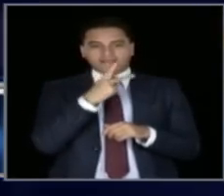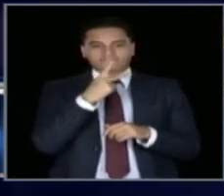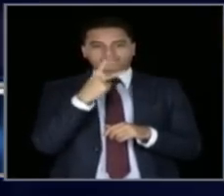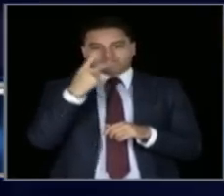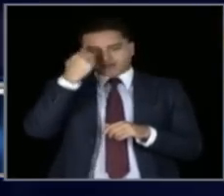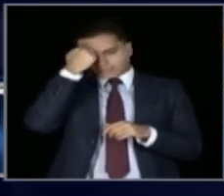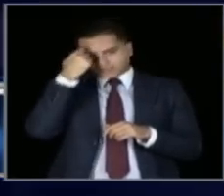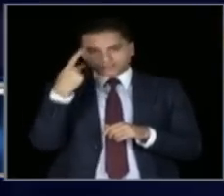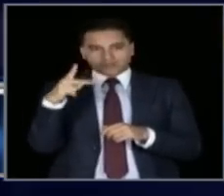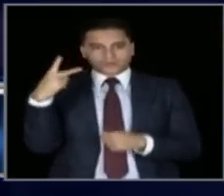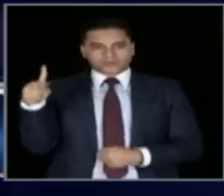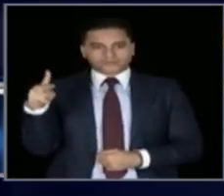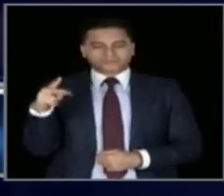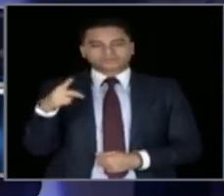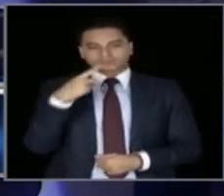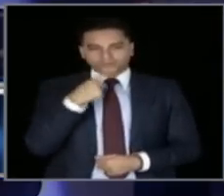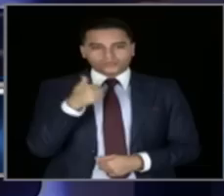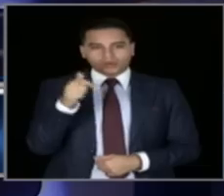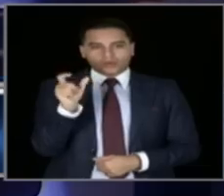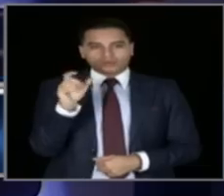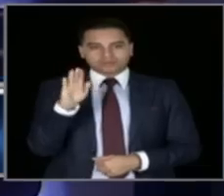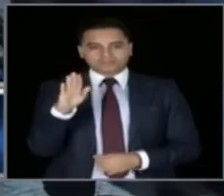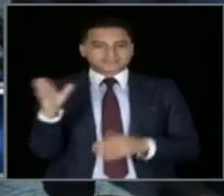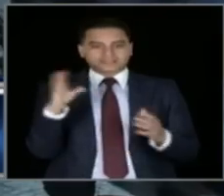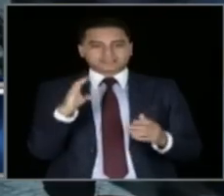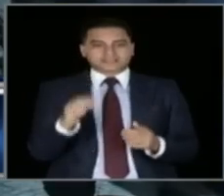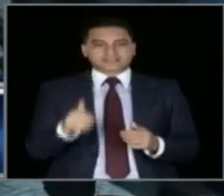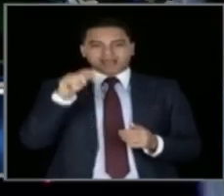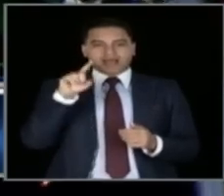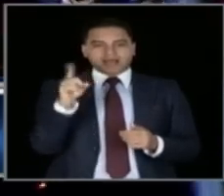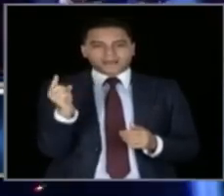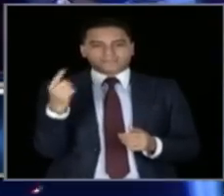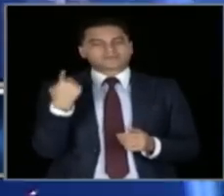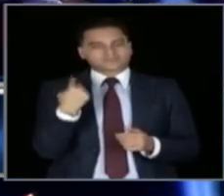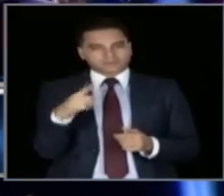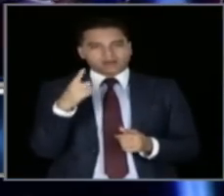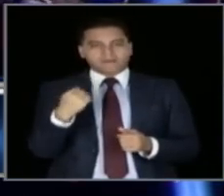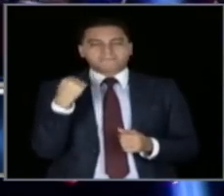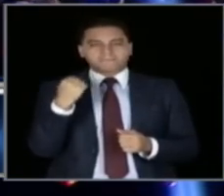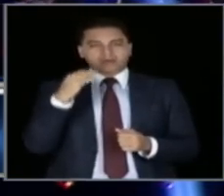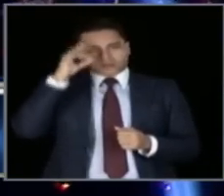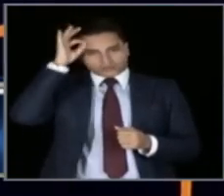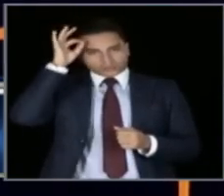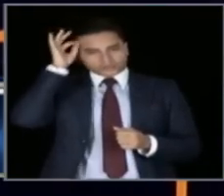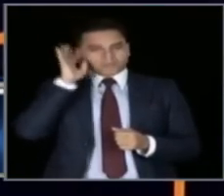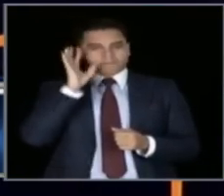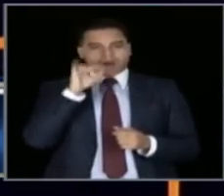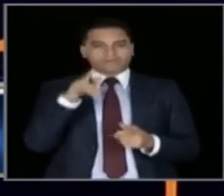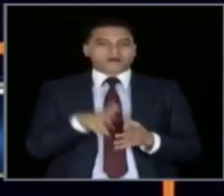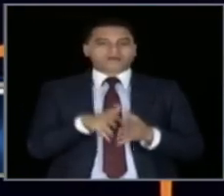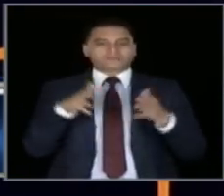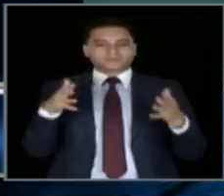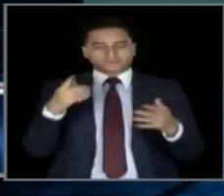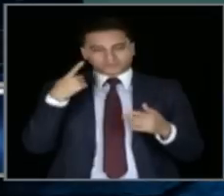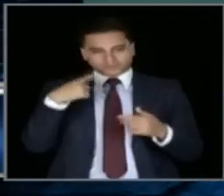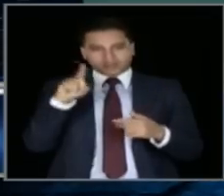أنس جابر. طبعاً إجابة صحيحة، البطلة التونسية العظيمة